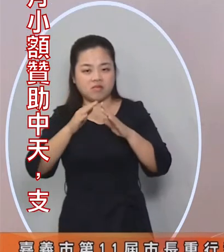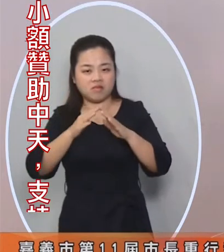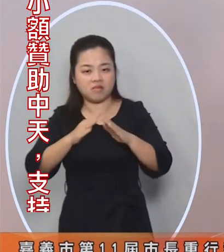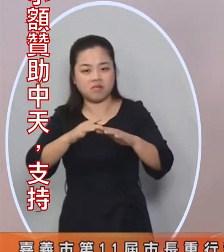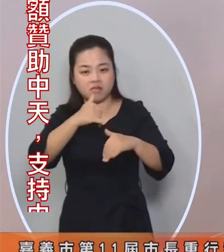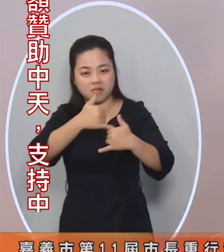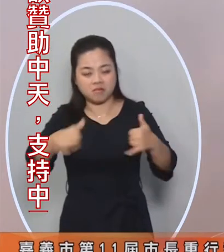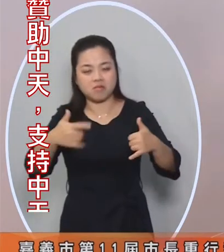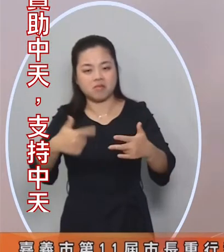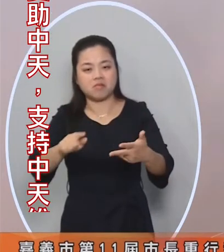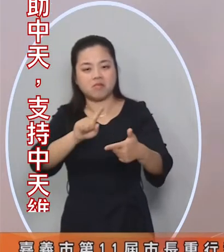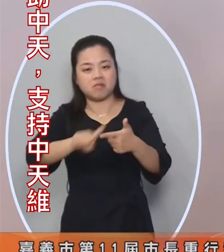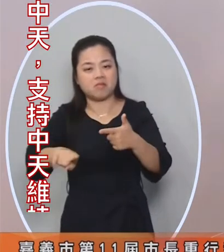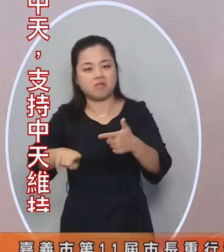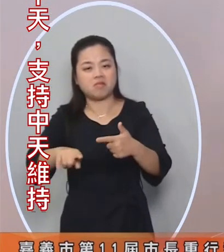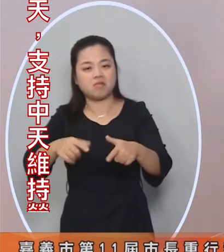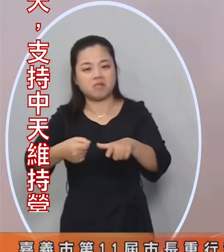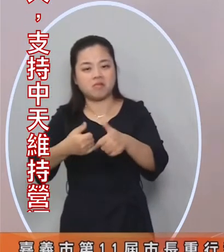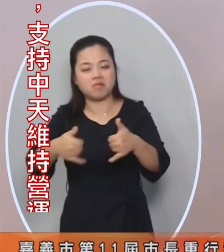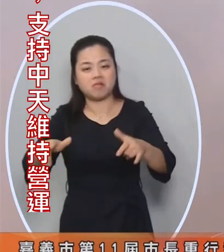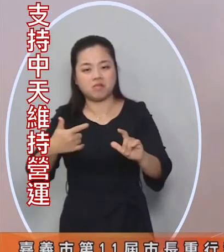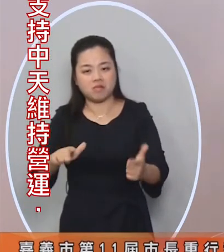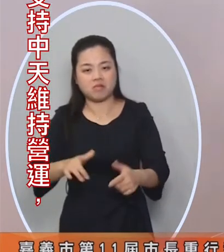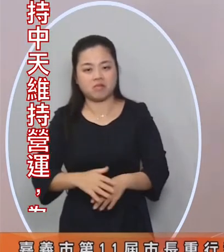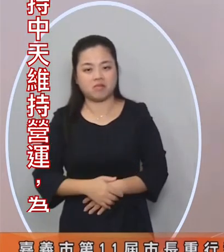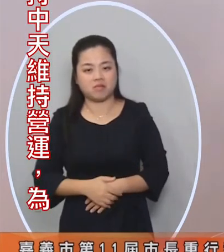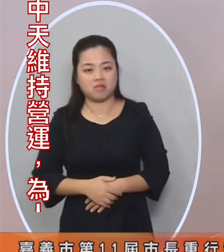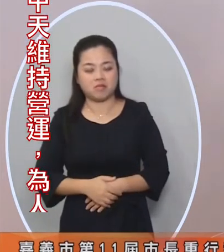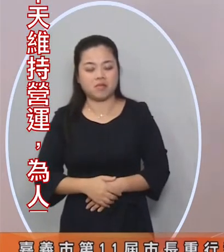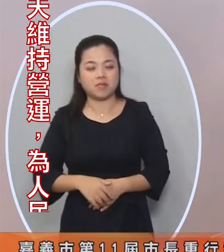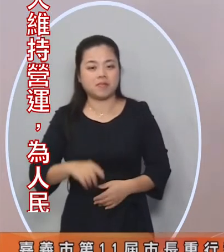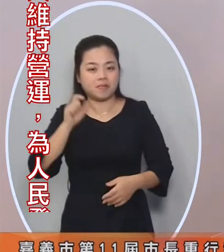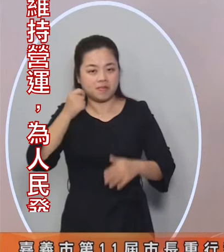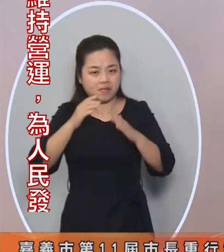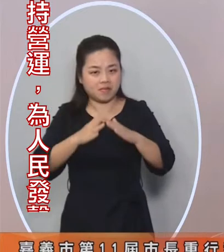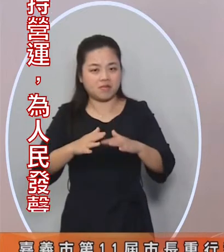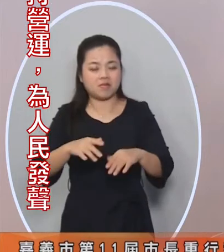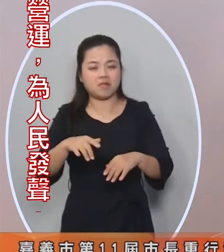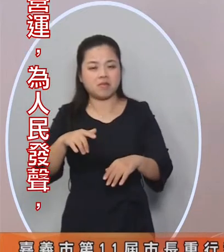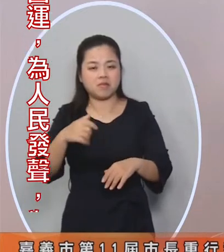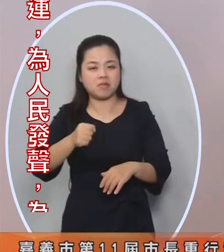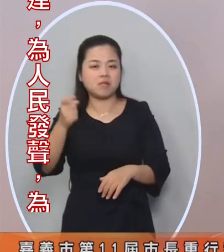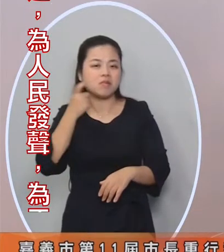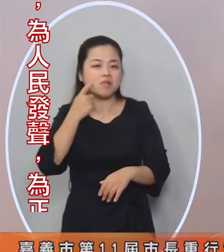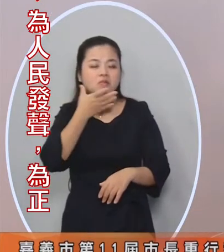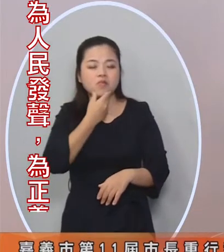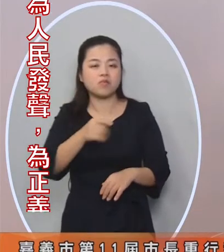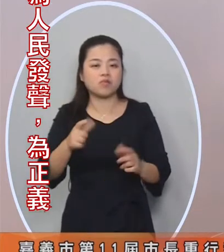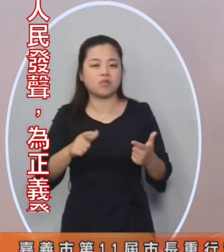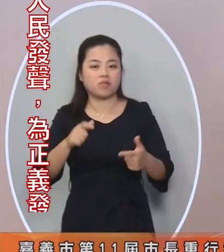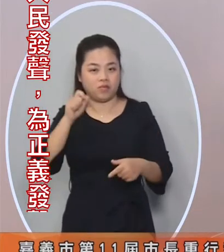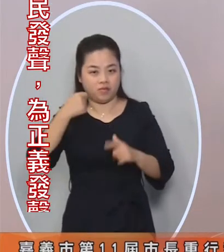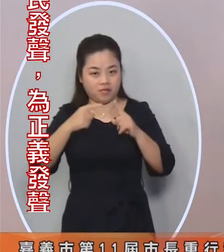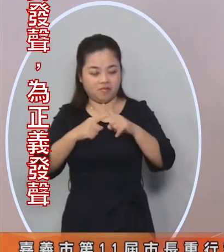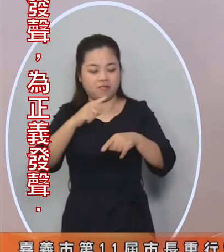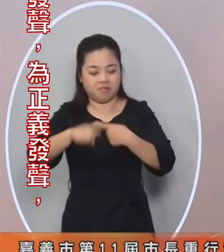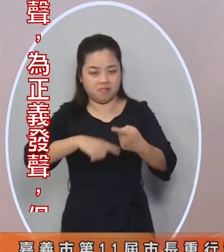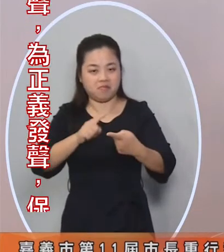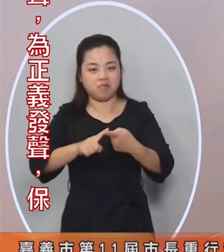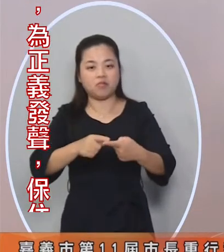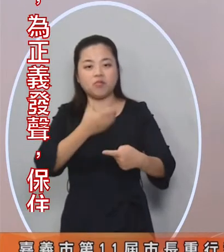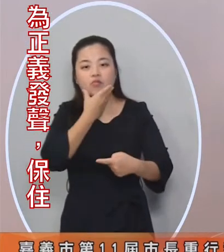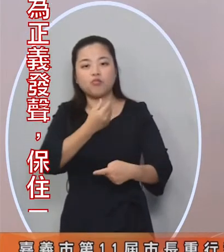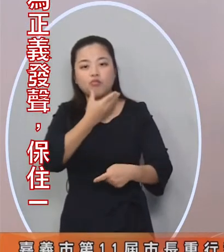福城市不能沦为口号。嘉义市民不应该再过伪幸福的日子，嘉义人值得过好日